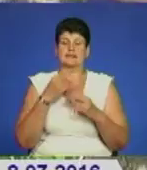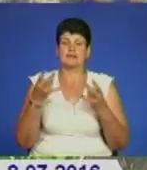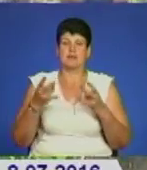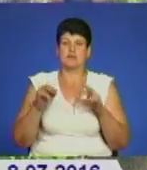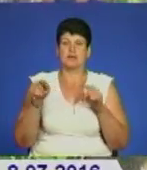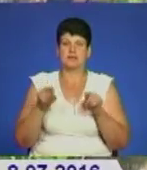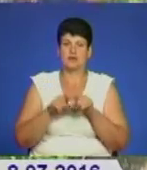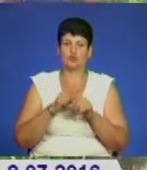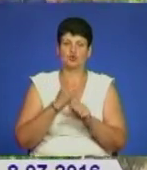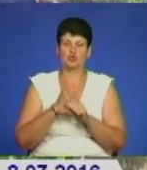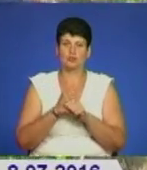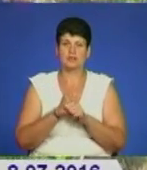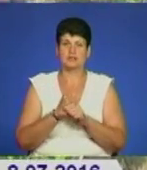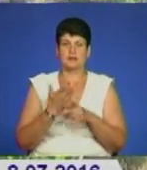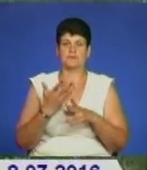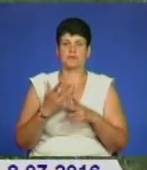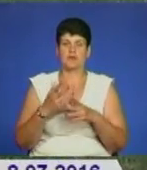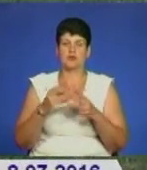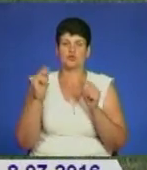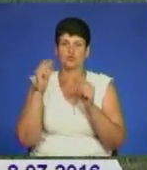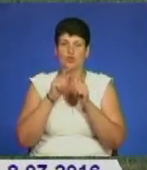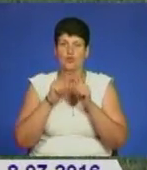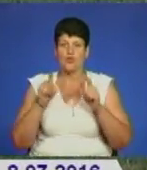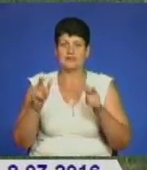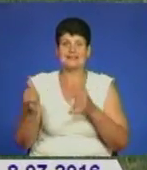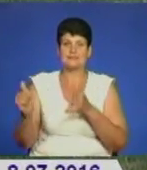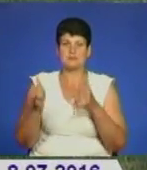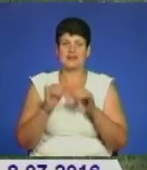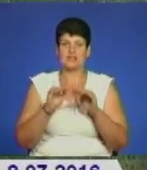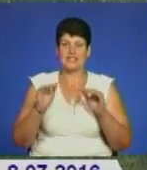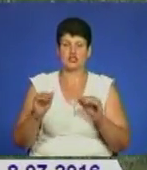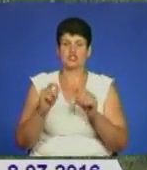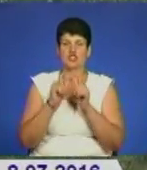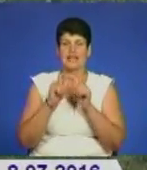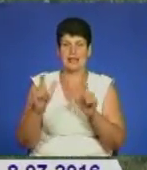дієву сітку шкіл-філій у довколишніх селах і забезпечити дітей шкільним автобусом.